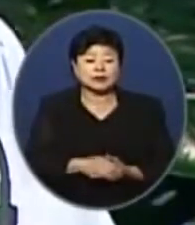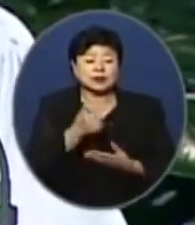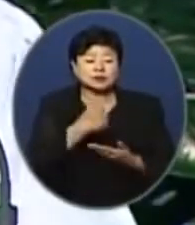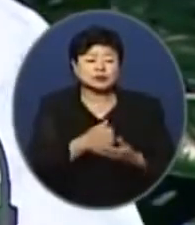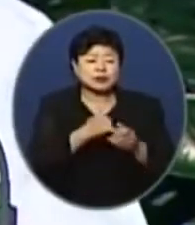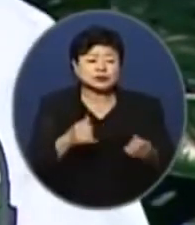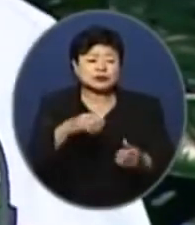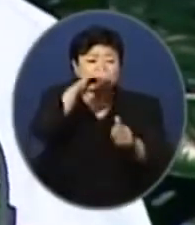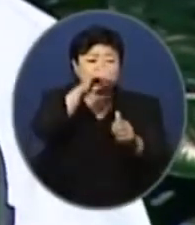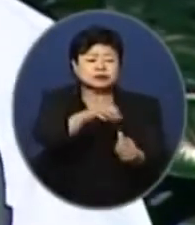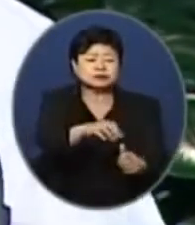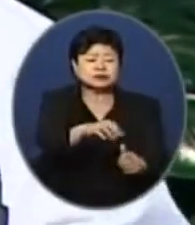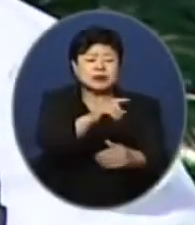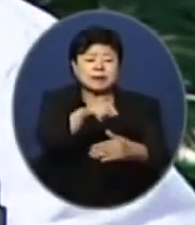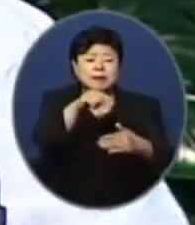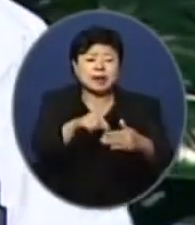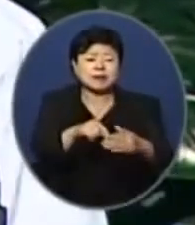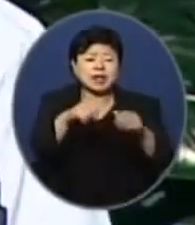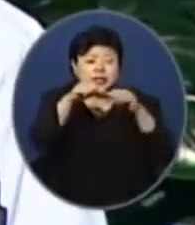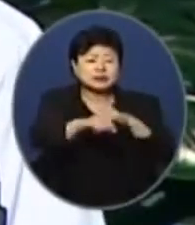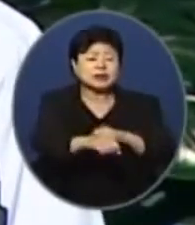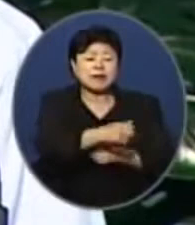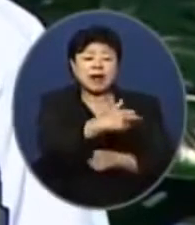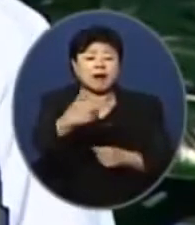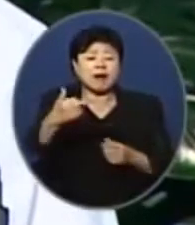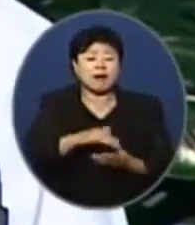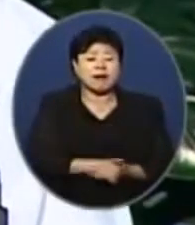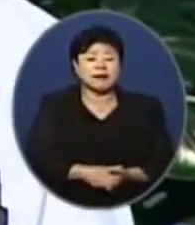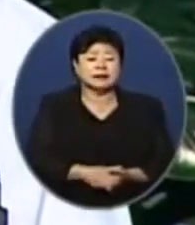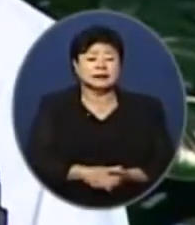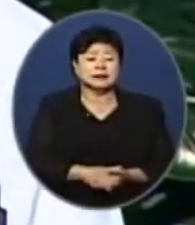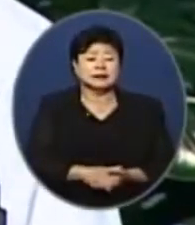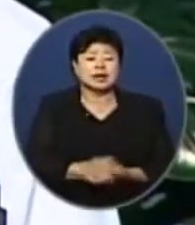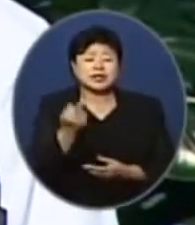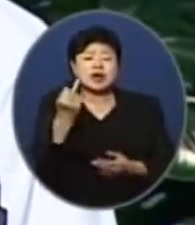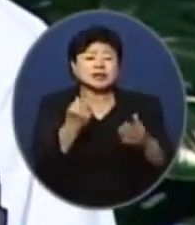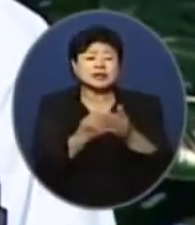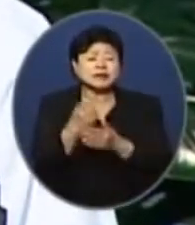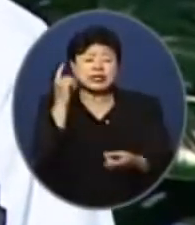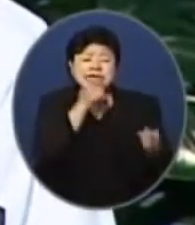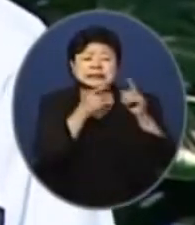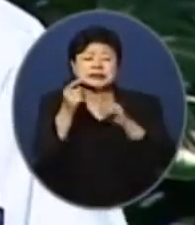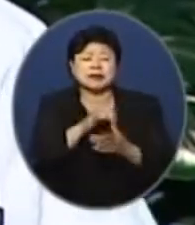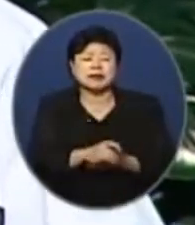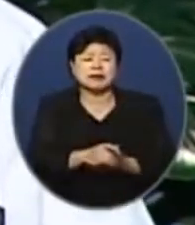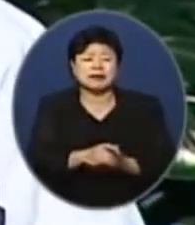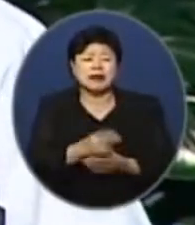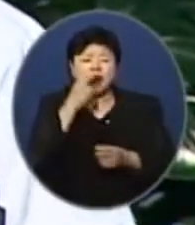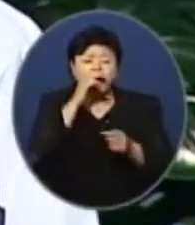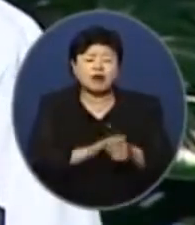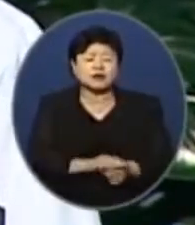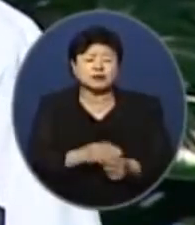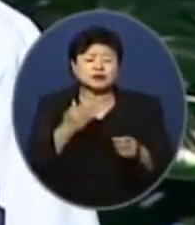죄수로 갇히게 되니 그 마음 가운데 절망은 말할 수가 없었을 것입니다. 형들로부터 받은 상처, 자기를 억울하게